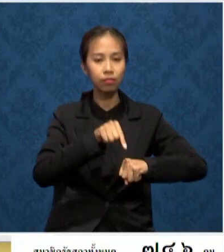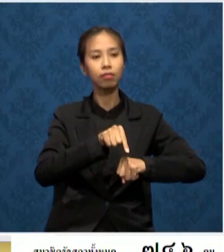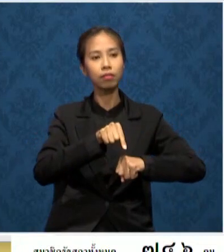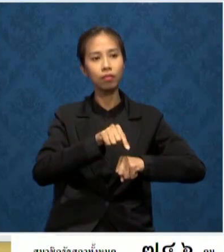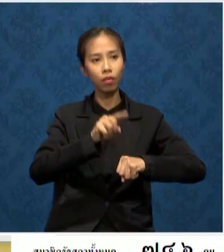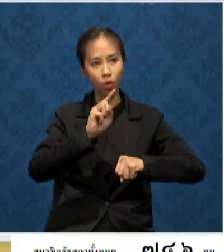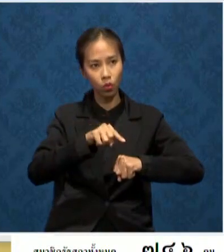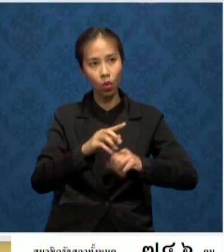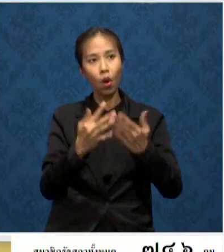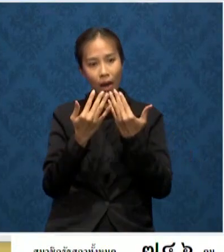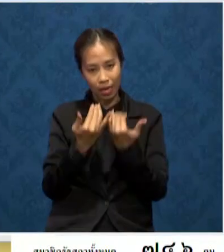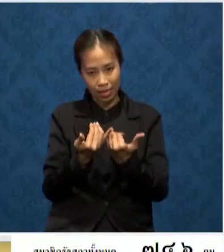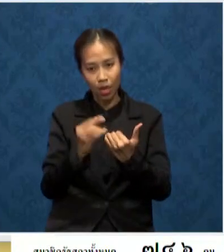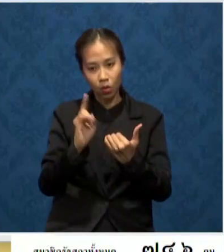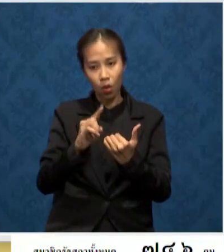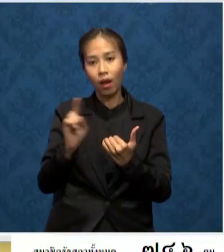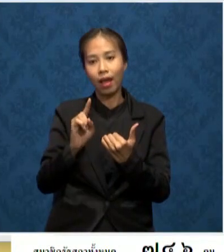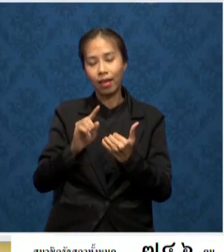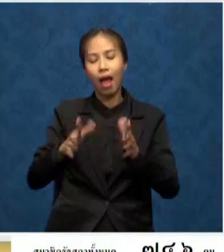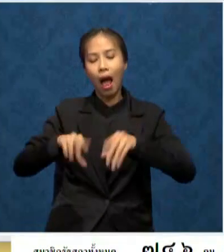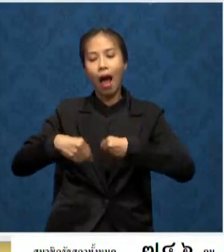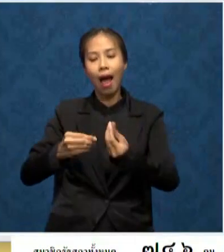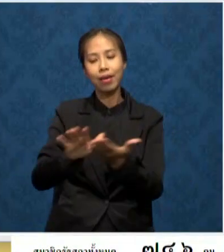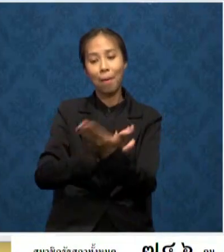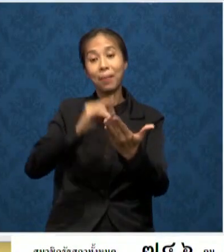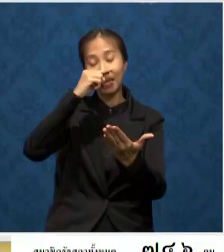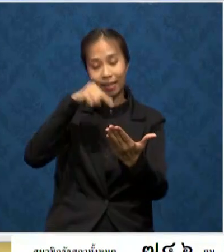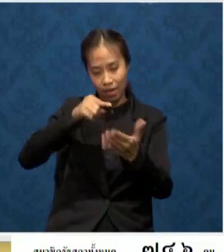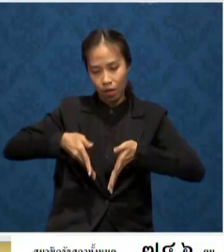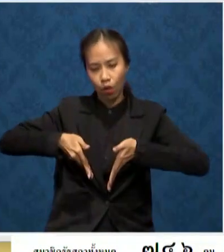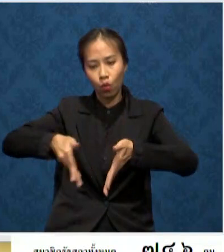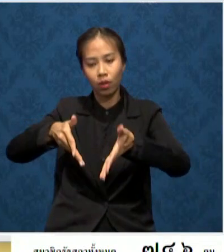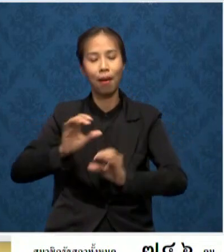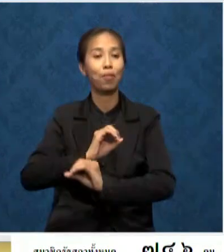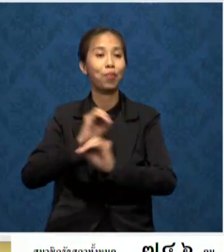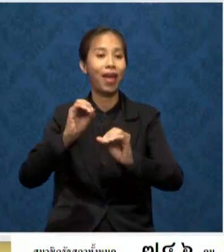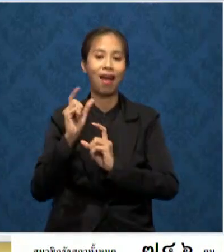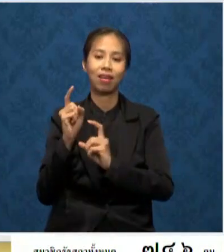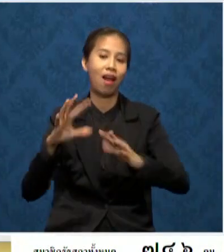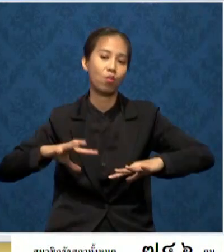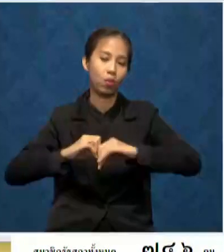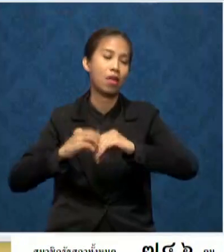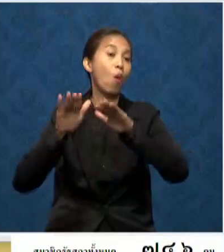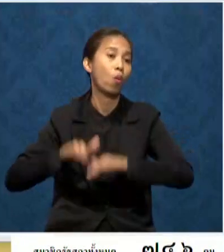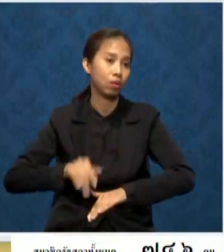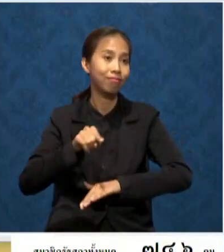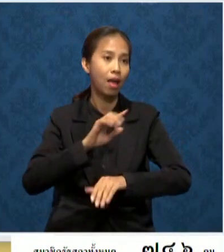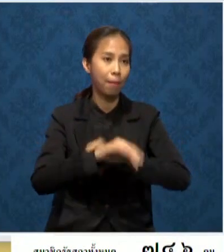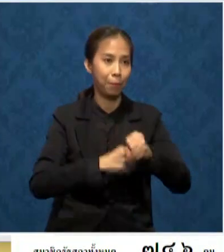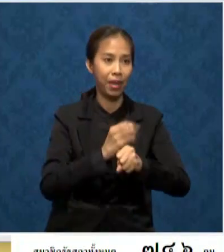ต้องเข้าสู่ทดสวต์แหความปอดภัยรอบที่ 1ตั้งแต่ปี 2554 ถึง 2563